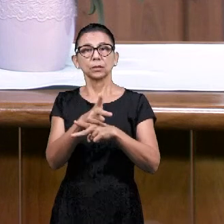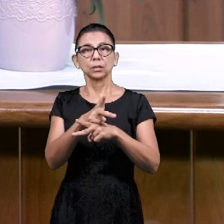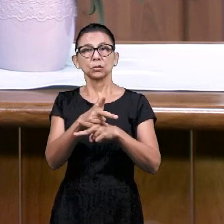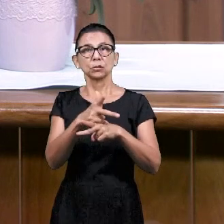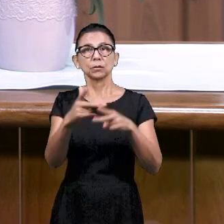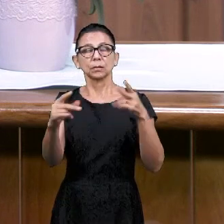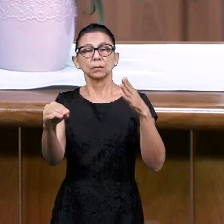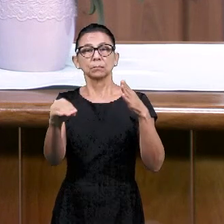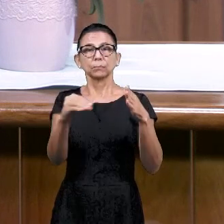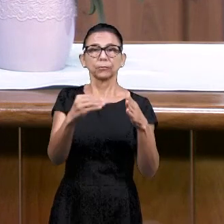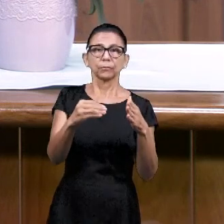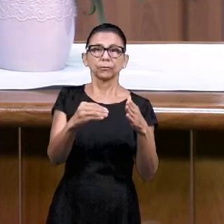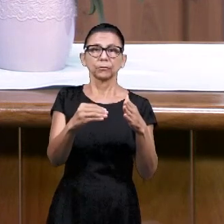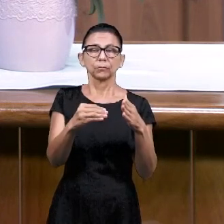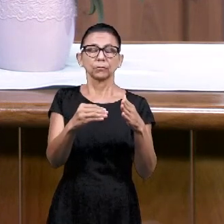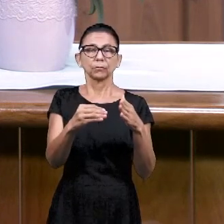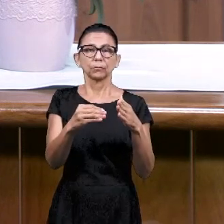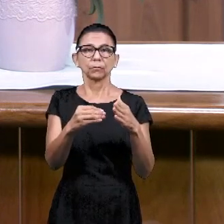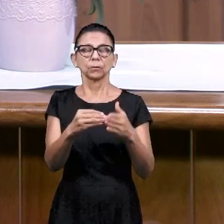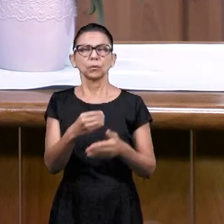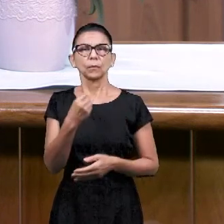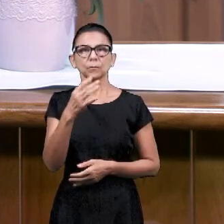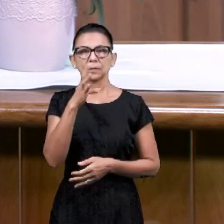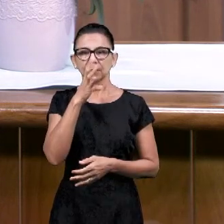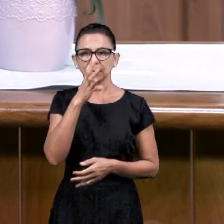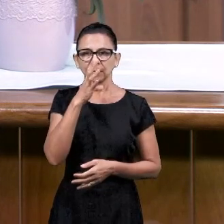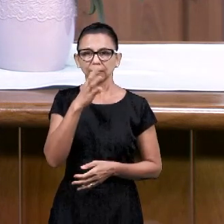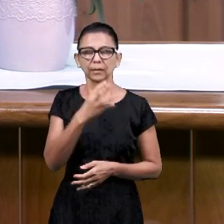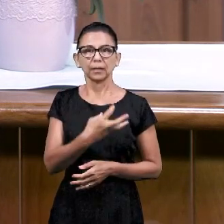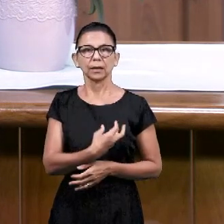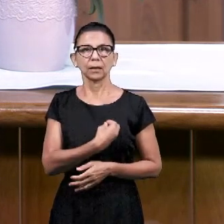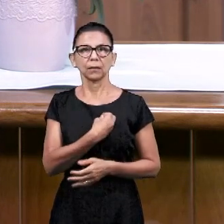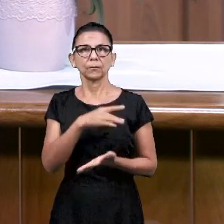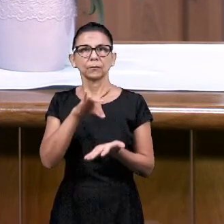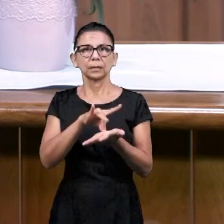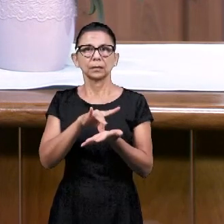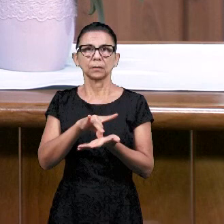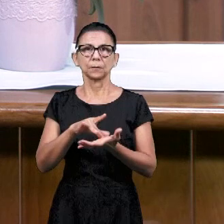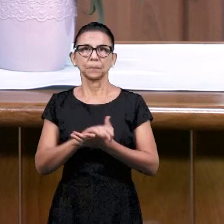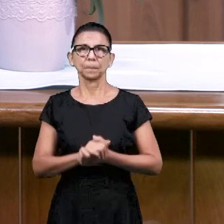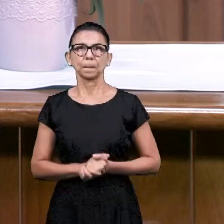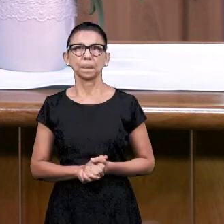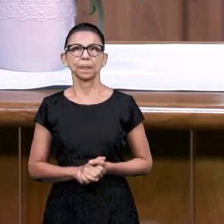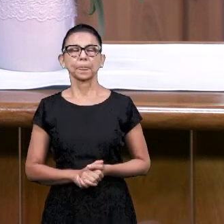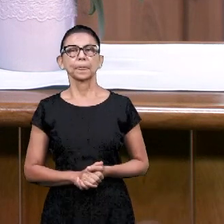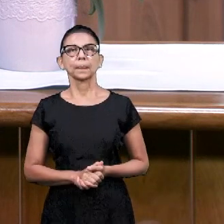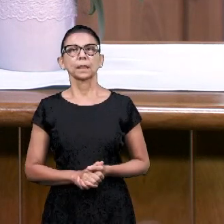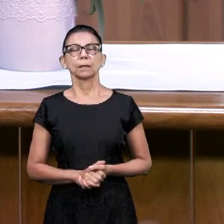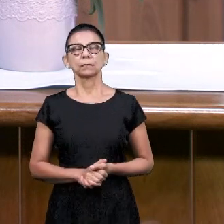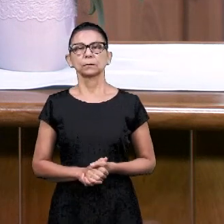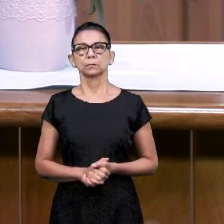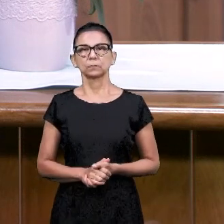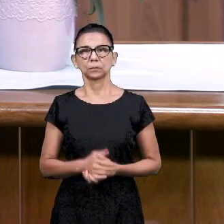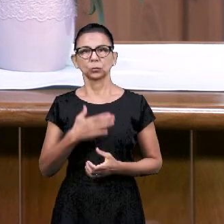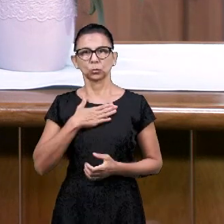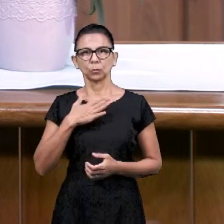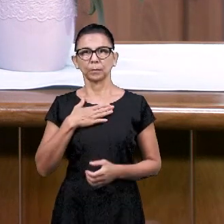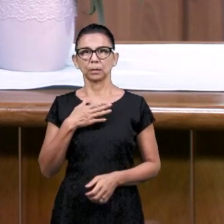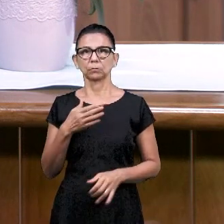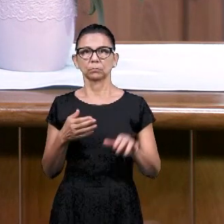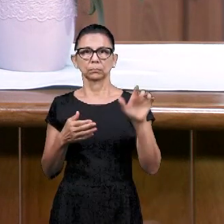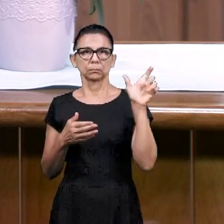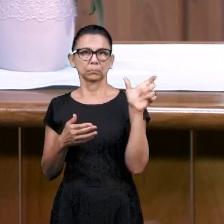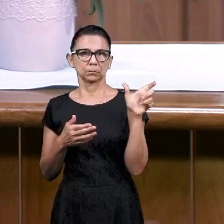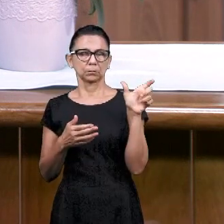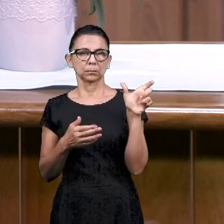envoyée. Éventuellement, n'a pas été publiée dans nos programmations du dimanche. Comment vous allez faire? Je vais montrer dans mon